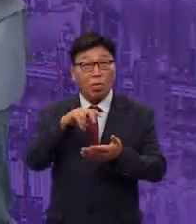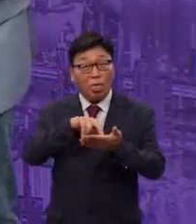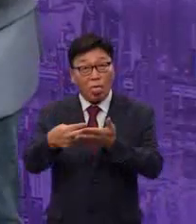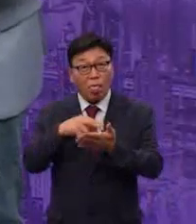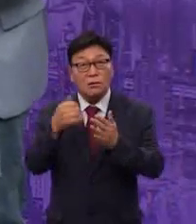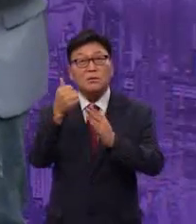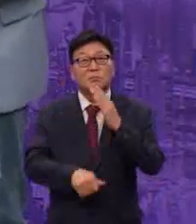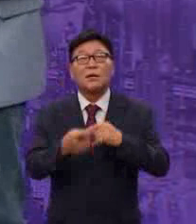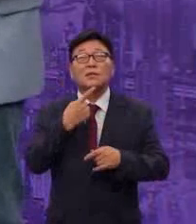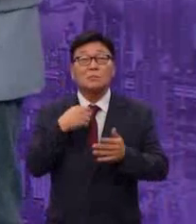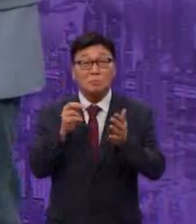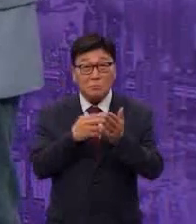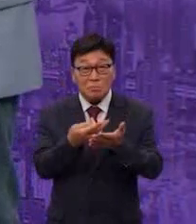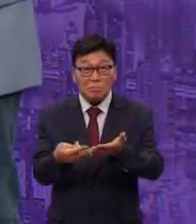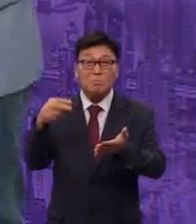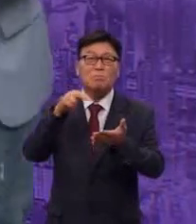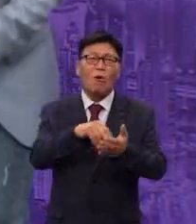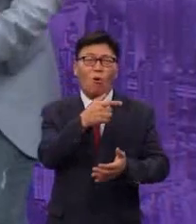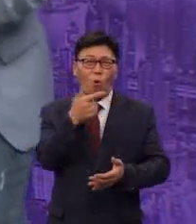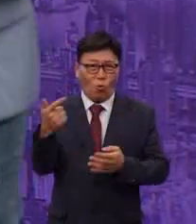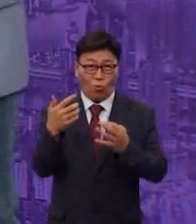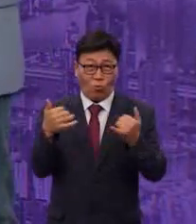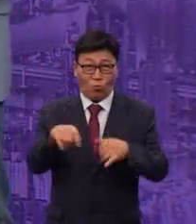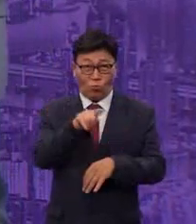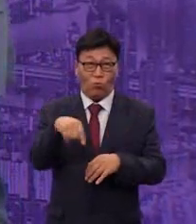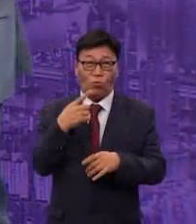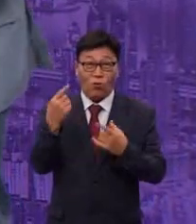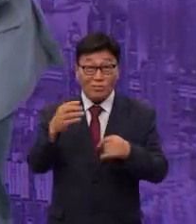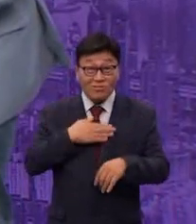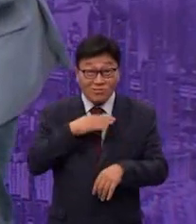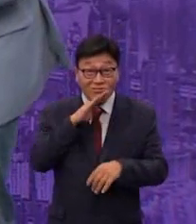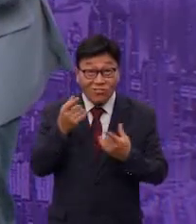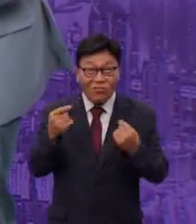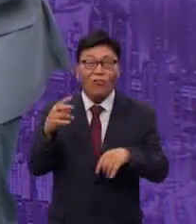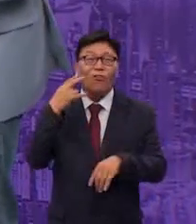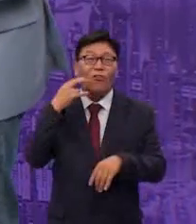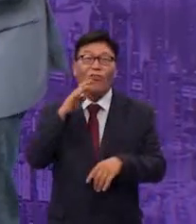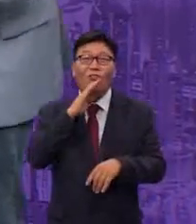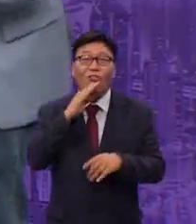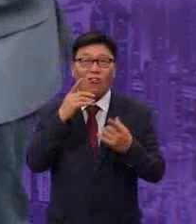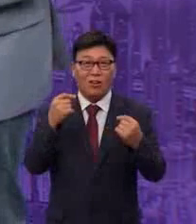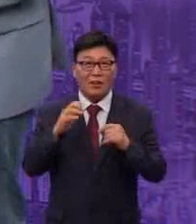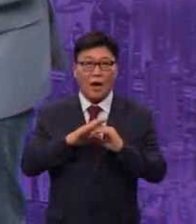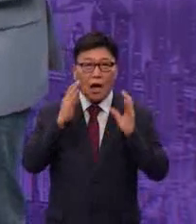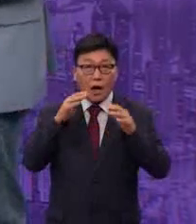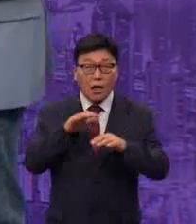예. 우리도 이미 2,000번의 실패를 딛고 일어나 엄청난 존재라는 겁니다. 제가 그랬어요. 예,